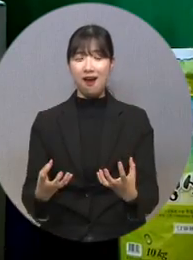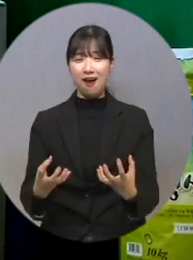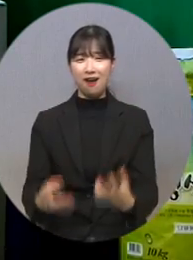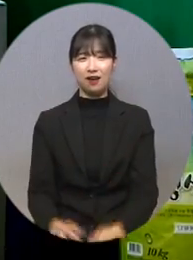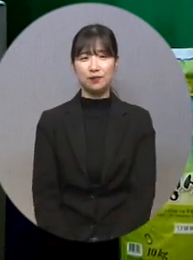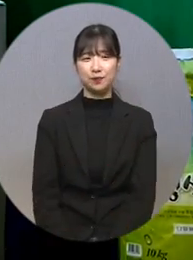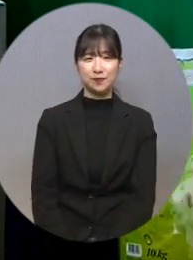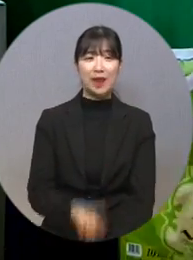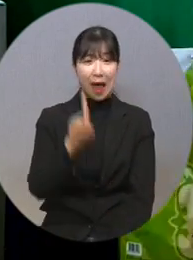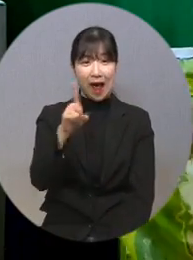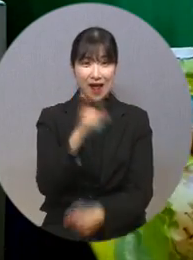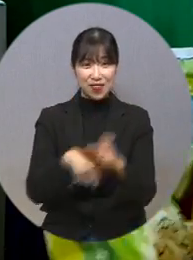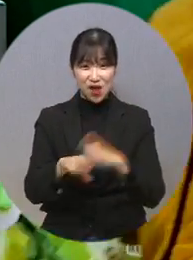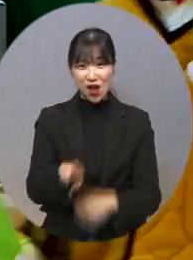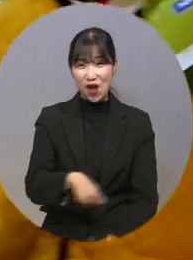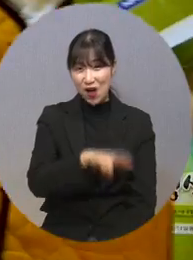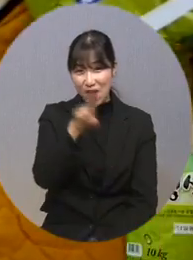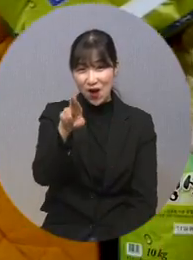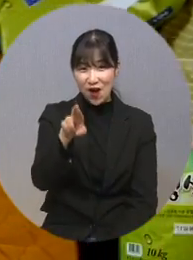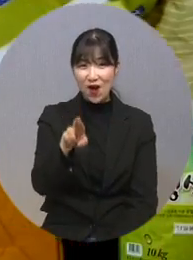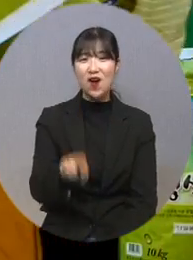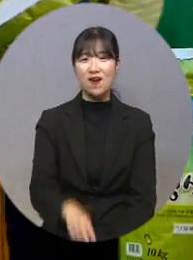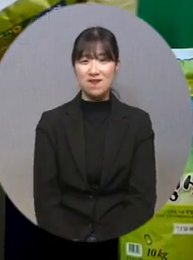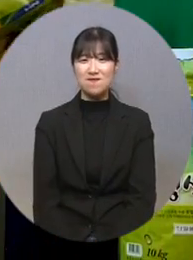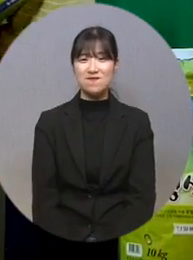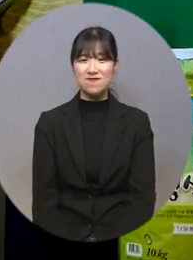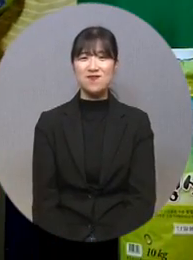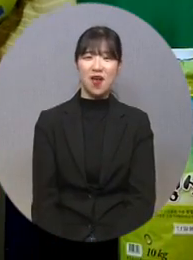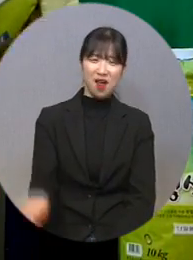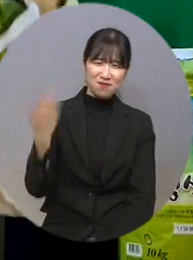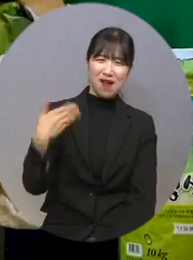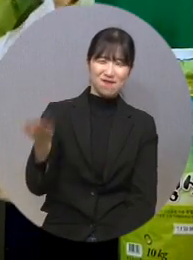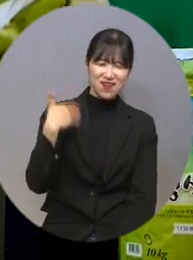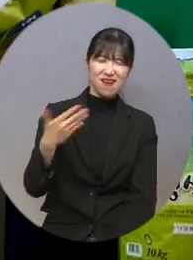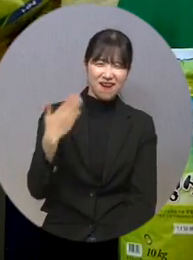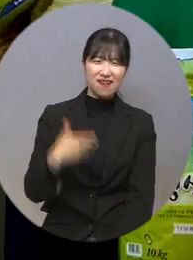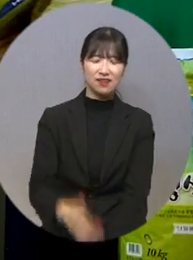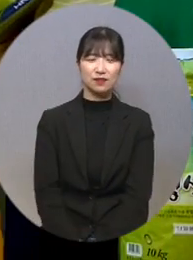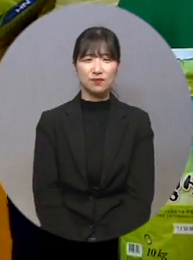한 점 더 드실까요? 이게 1kg 한 점 먹여봐요. 자, 한 점 먹여봐. 네.